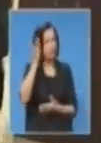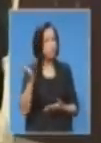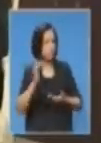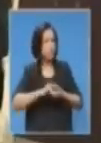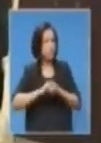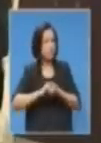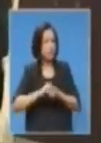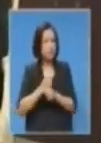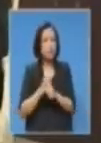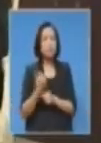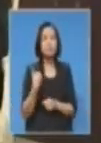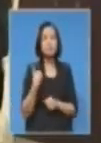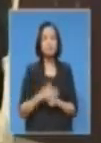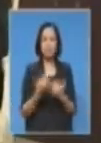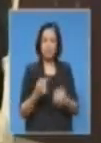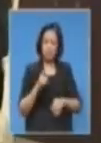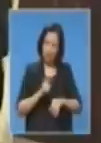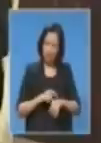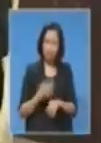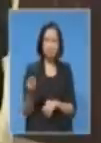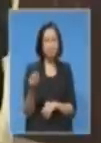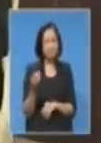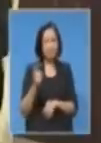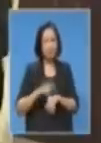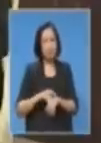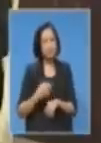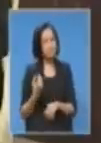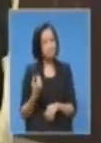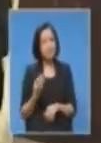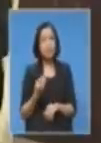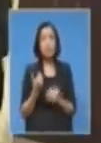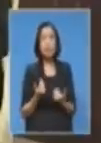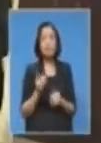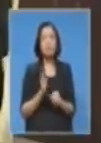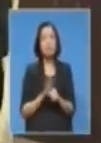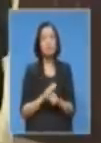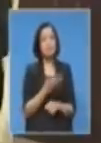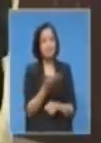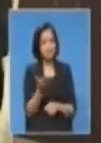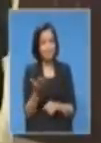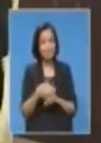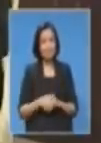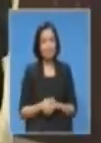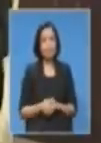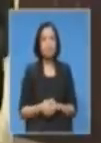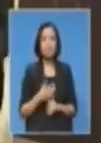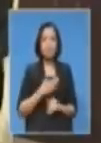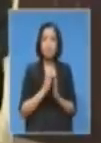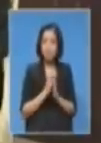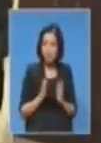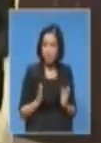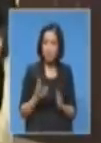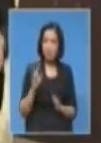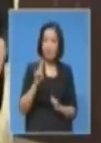ครับก็แม้เวลาวันนี้มันน้อยนะฮะมีอะไรอีกถามเยอะแต่ว่าวันนี้เอาแค่นี้ก่อนนะครับท่านผู้ชมแล้วก็ผมขอขอบคุณท่านรั